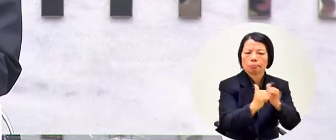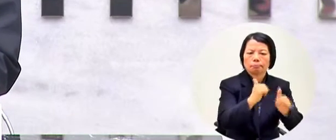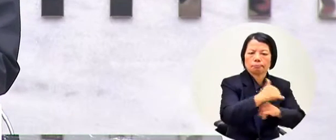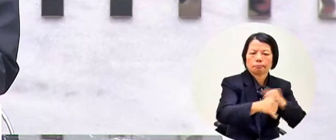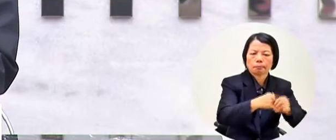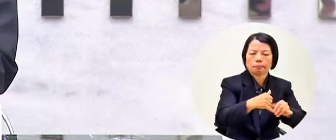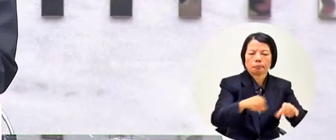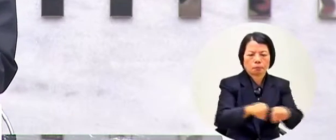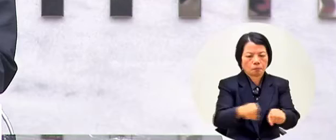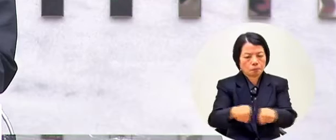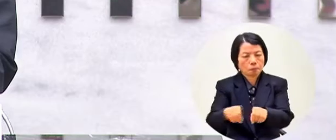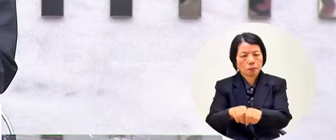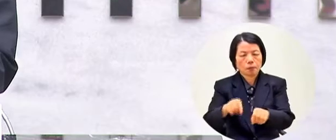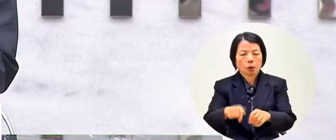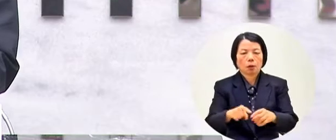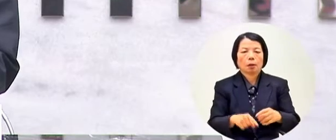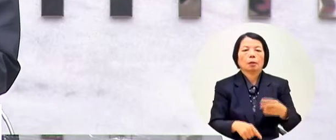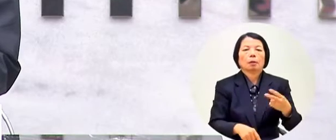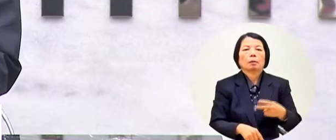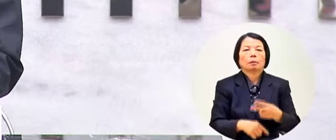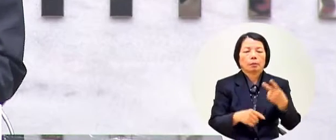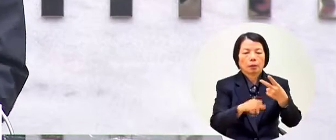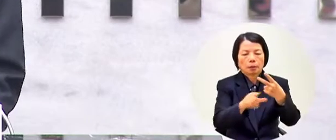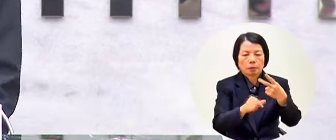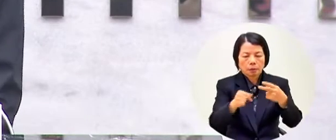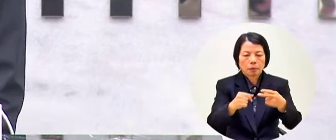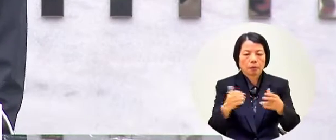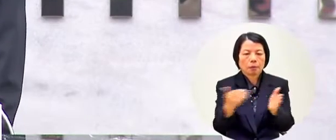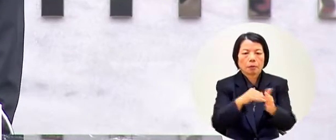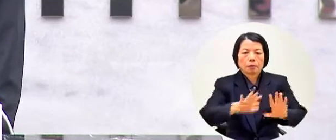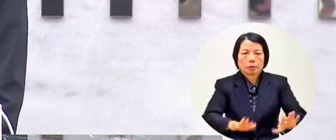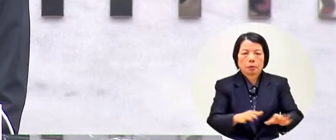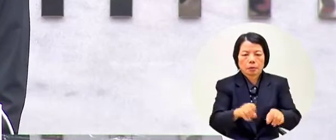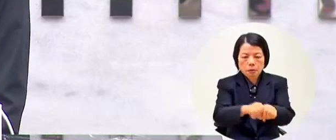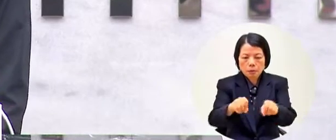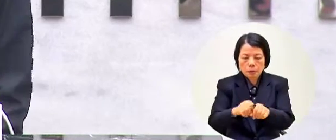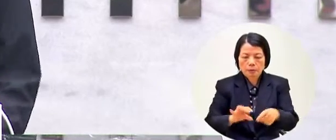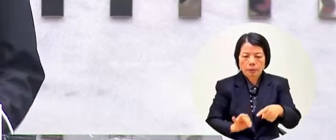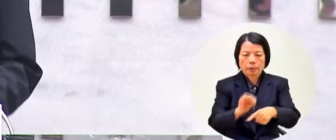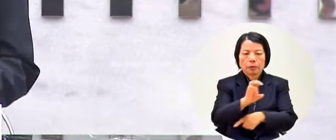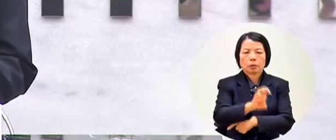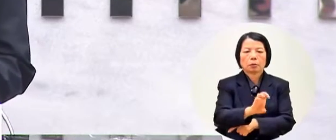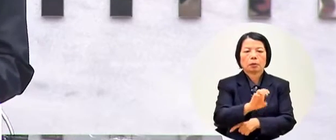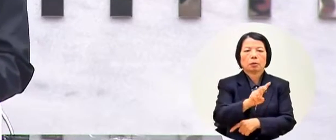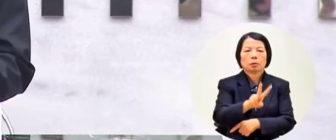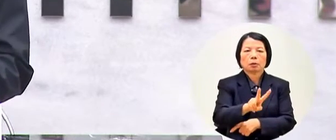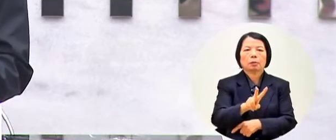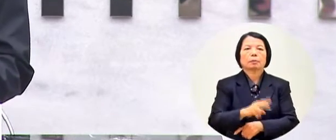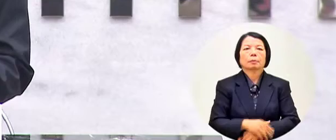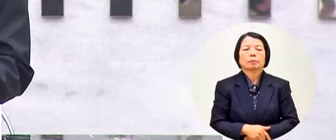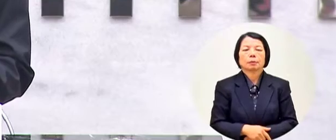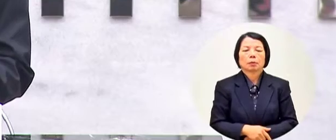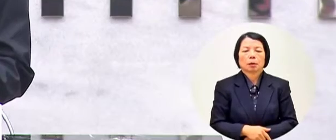至108年2月底，本市用户接管率已经达42%，